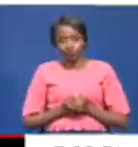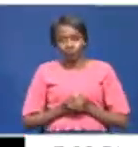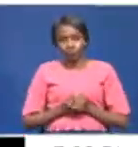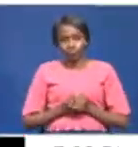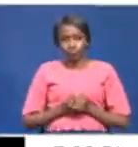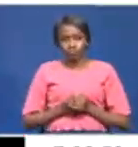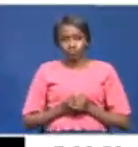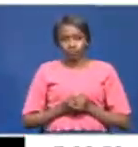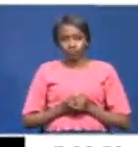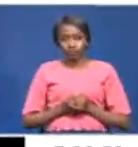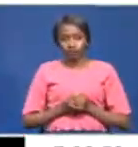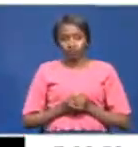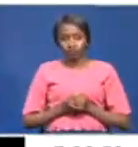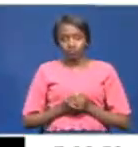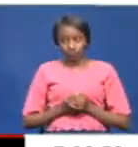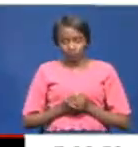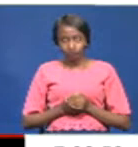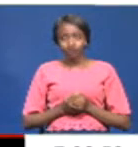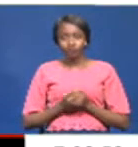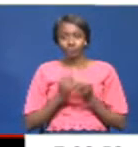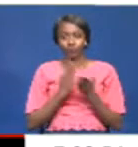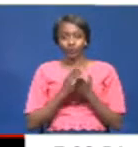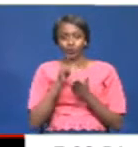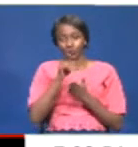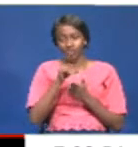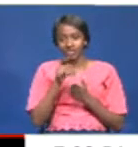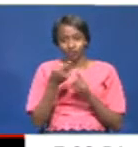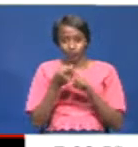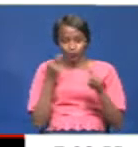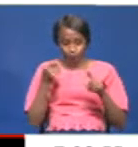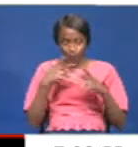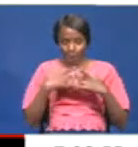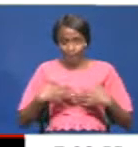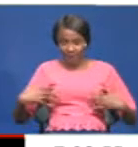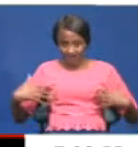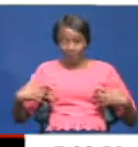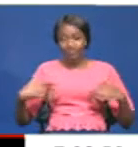Aya, taarifa hiyo basi kutoka kaunti ya Marsabit ndiyo inatukamilishia.